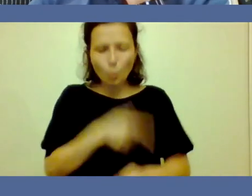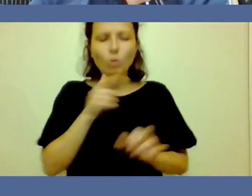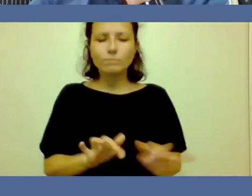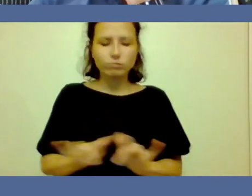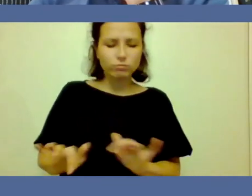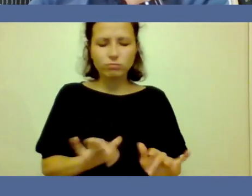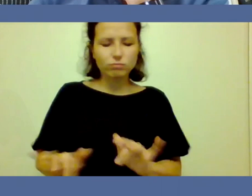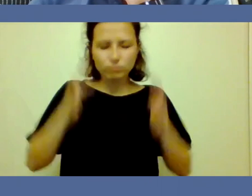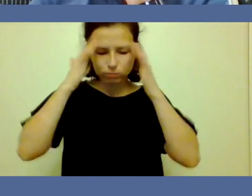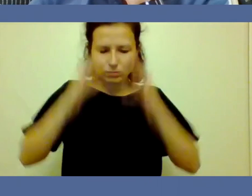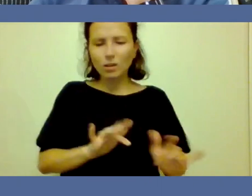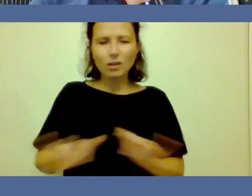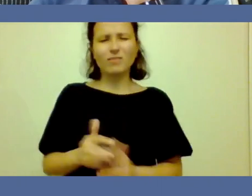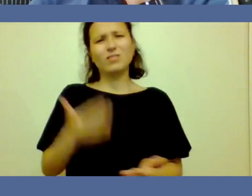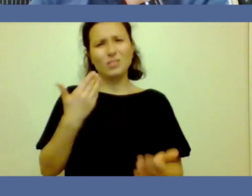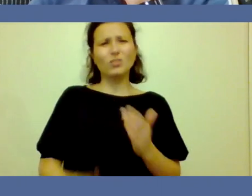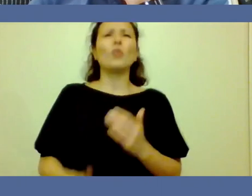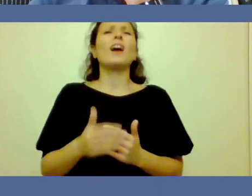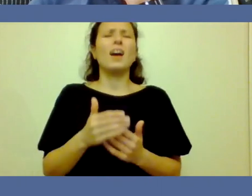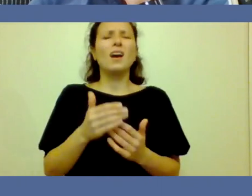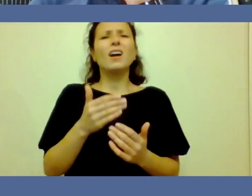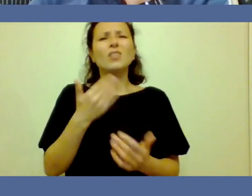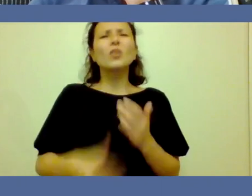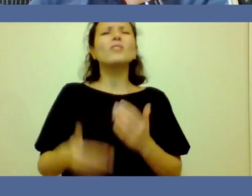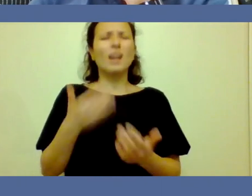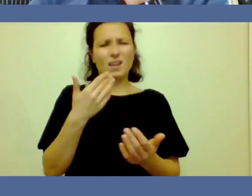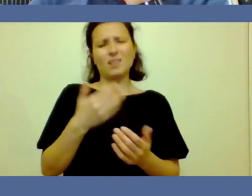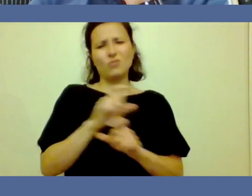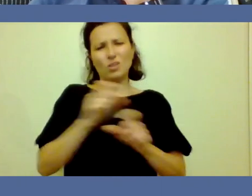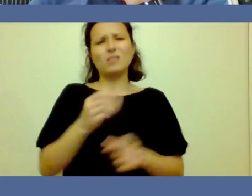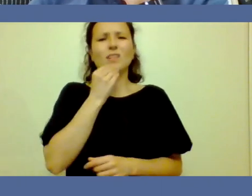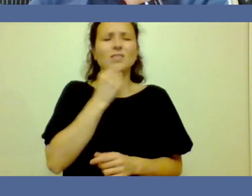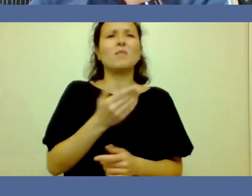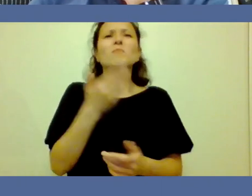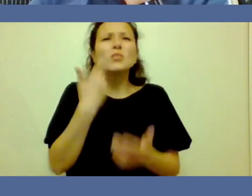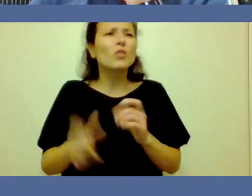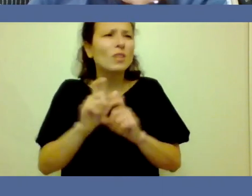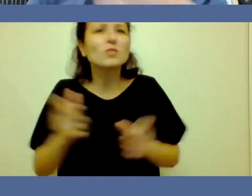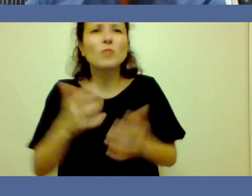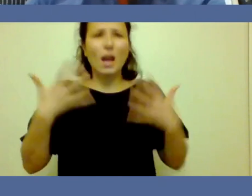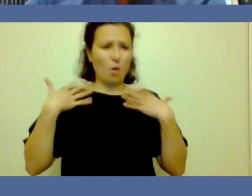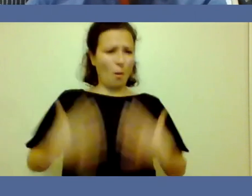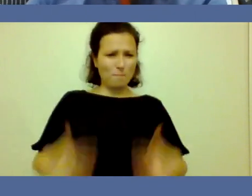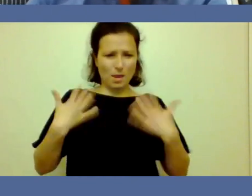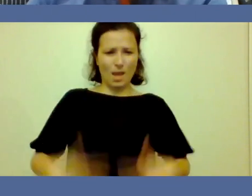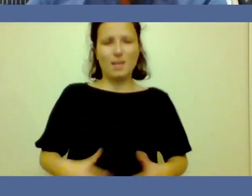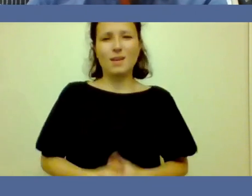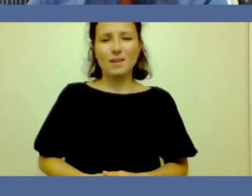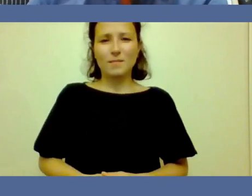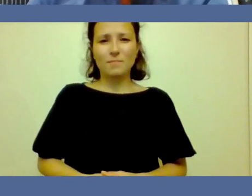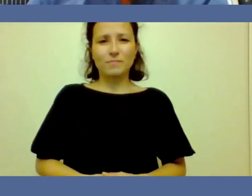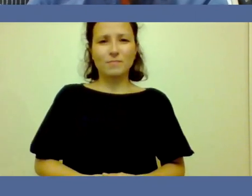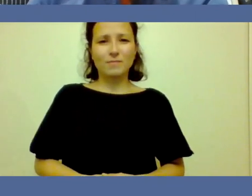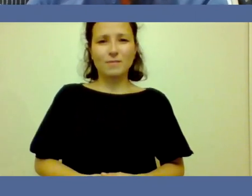wtedy szkoda czasu na jedzenie. Ja panu powiem więcej, mi szkoda czasu na kąpiele. To po prostu absolutnie